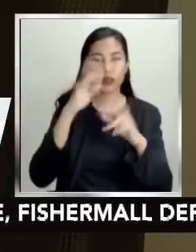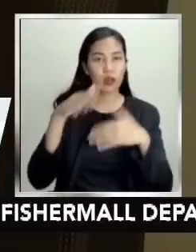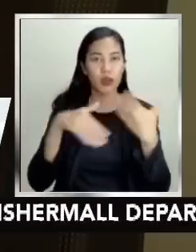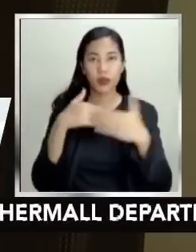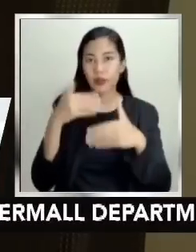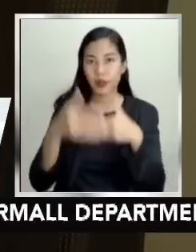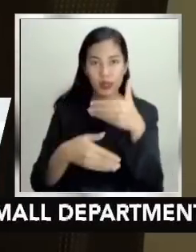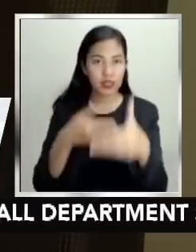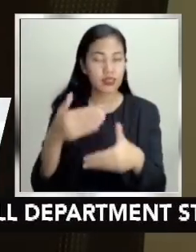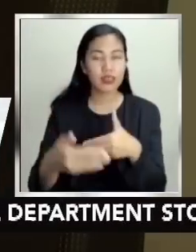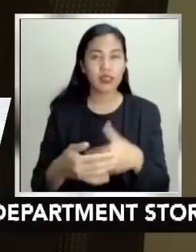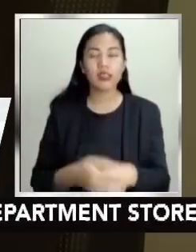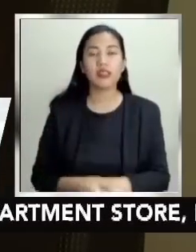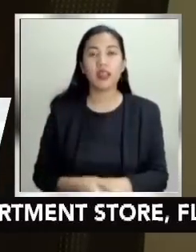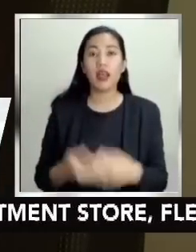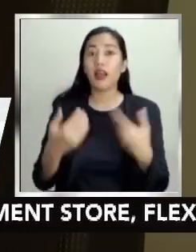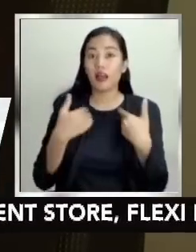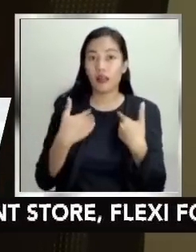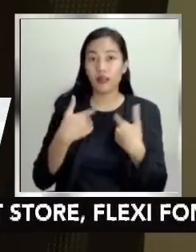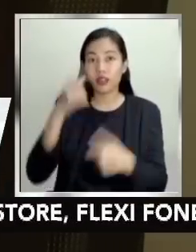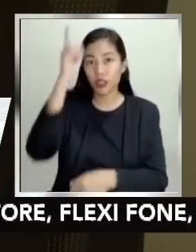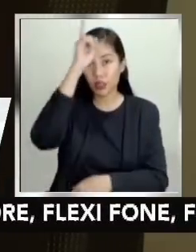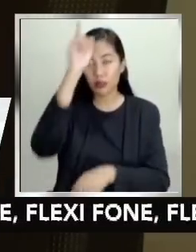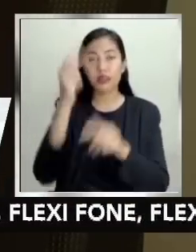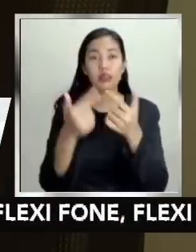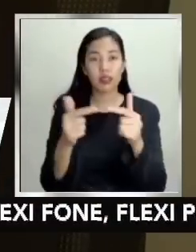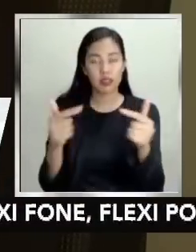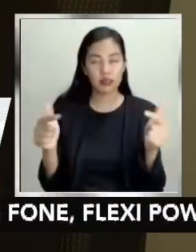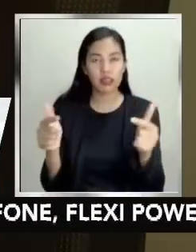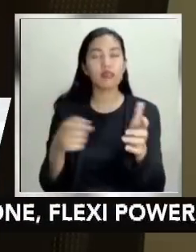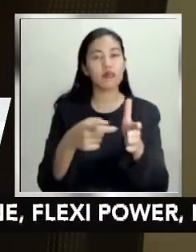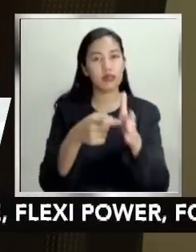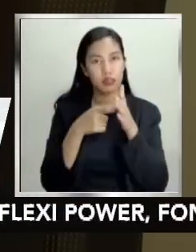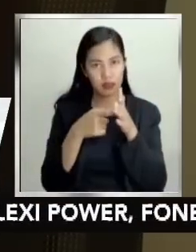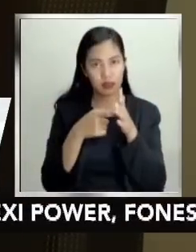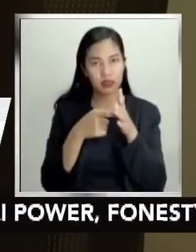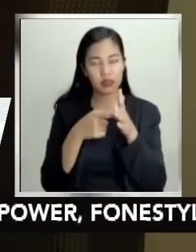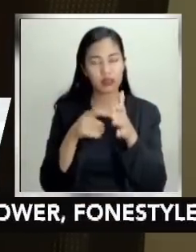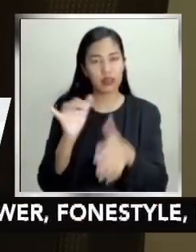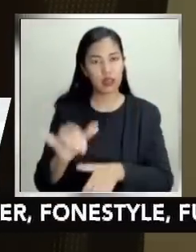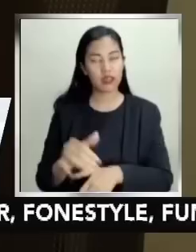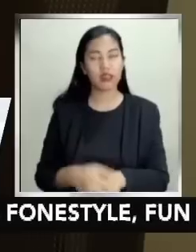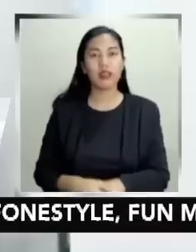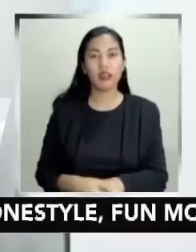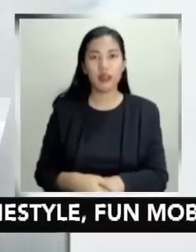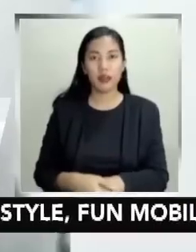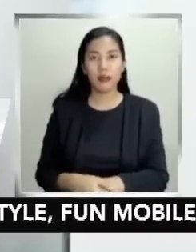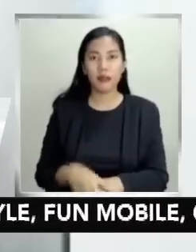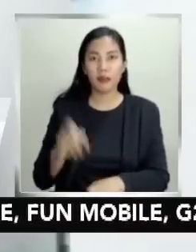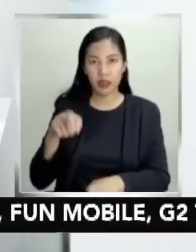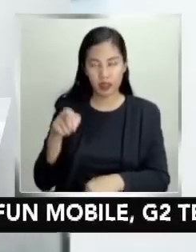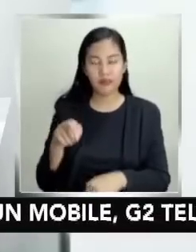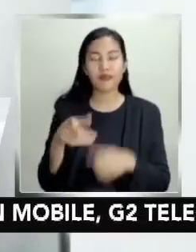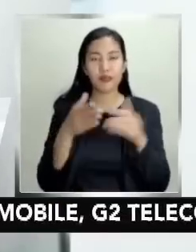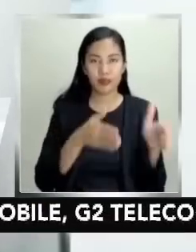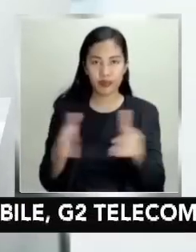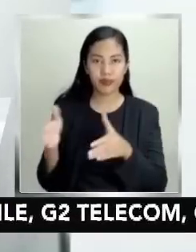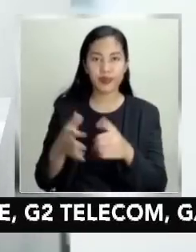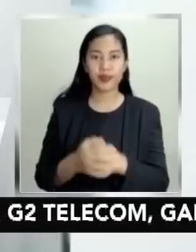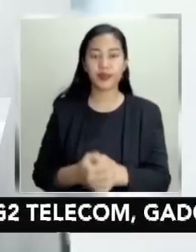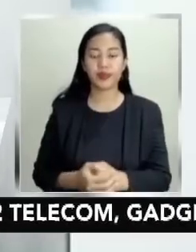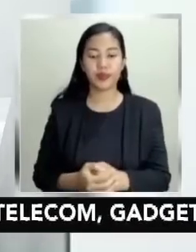merong German language requirement. So, yan yung isa sa mga paghahandaan nila in the future. Sa mga naririnig ko, sa